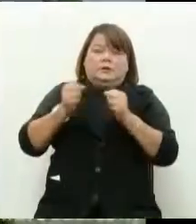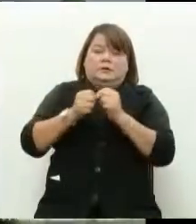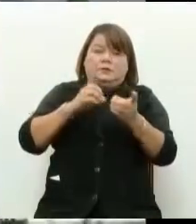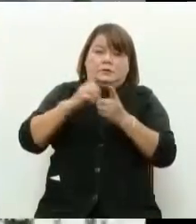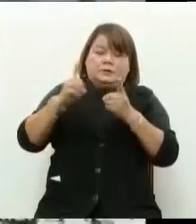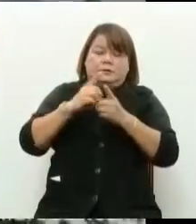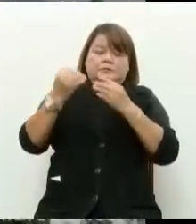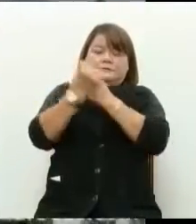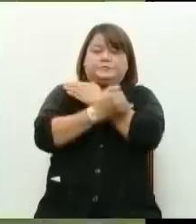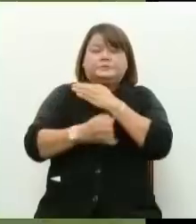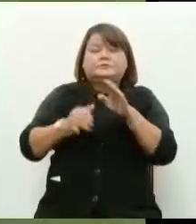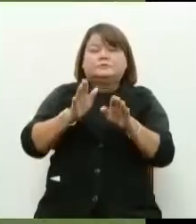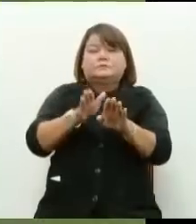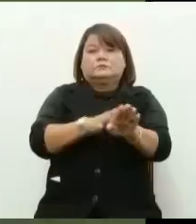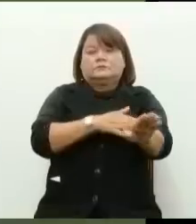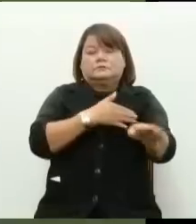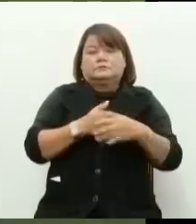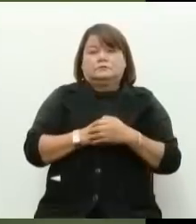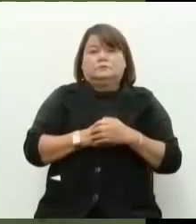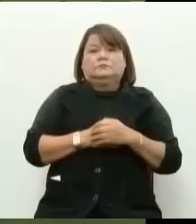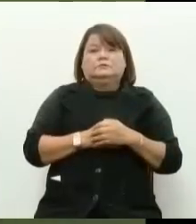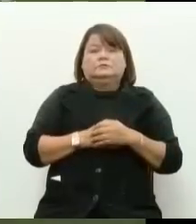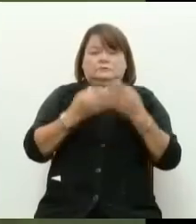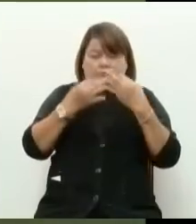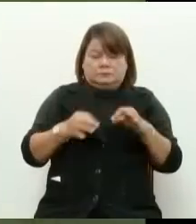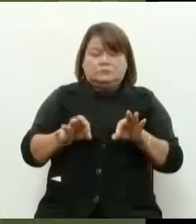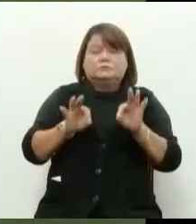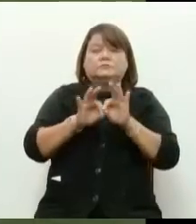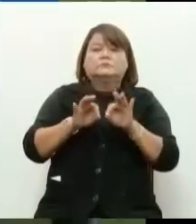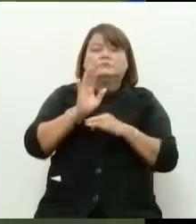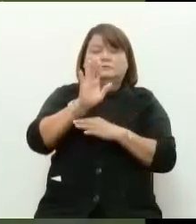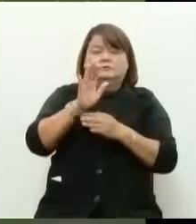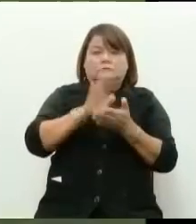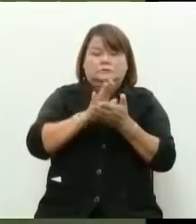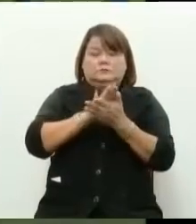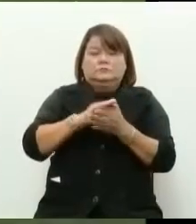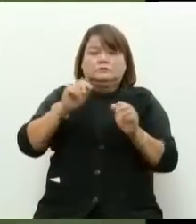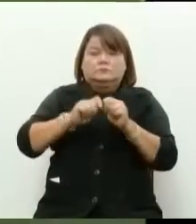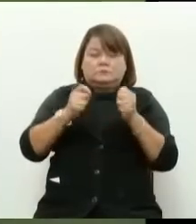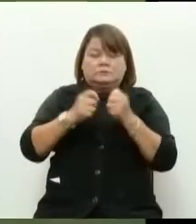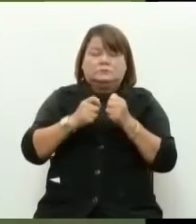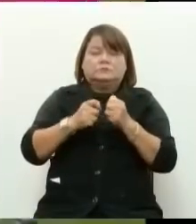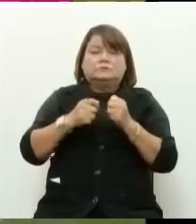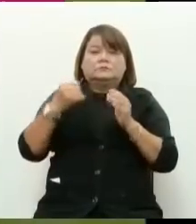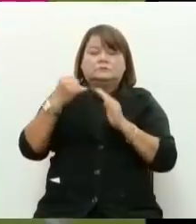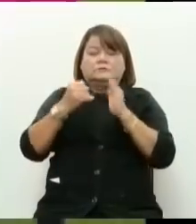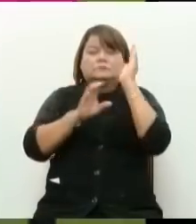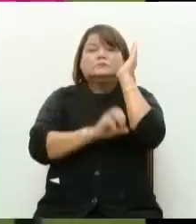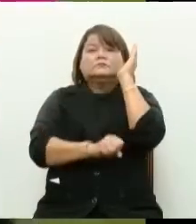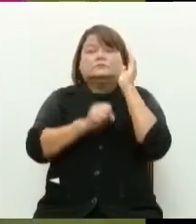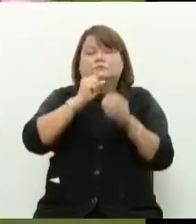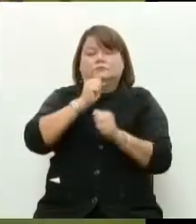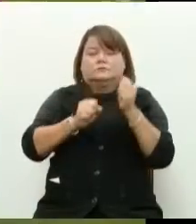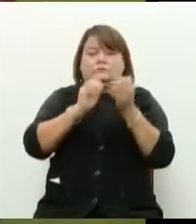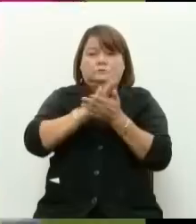ทศอย่างยั่งยืนจากความสำคัญดังกล่าวโรงเรียนในเขตอำเภอเมืองสงขลาทุกโรงได้ร่วมกันจัดทำโคร